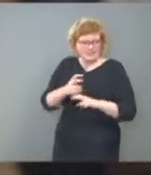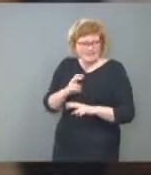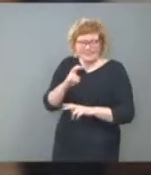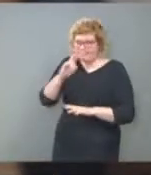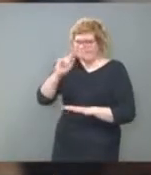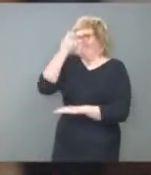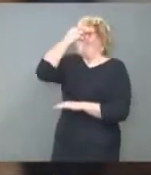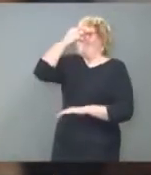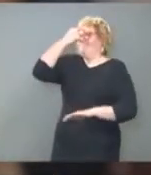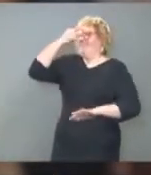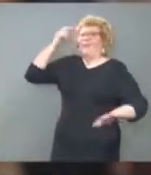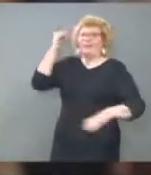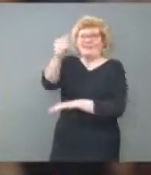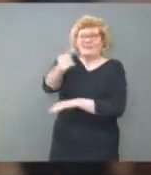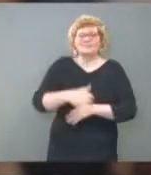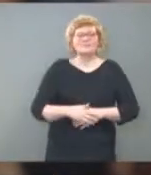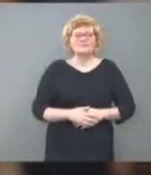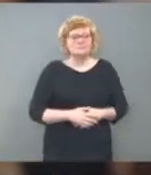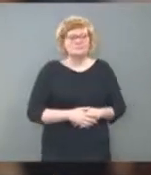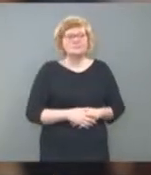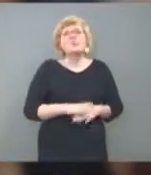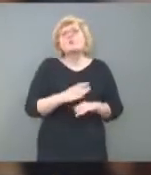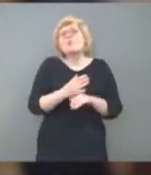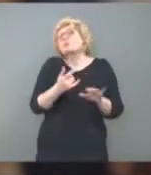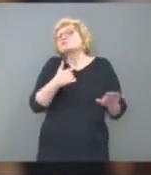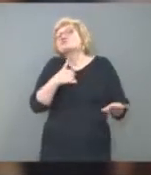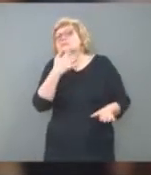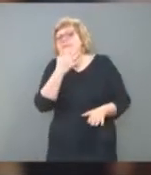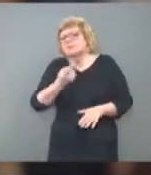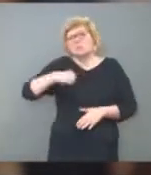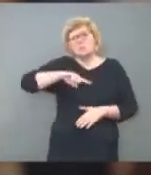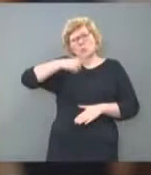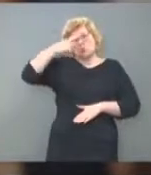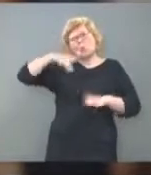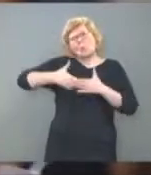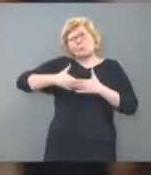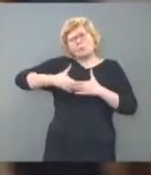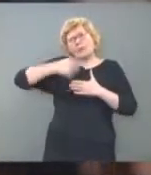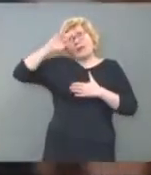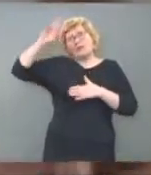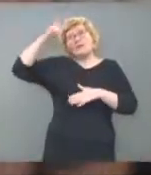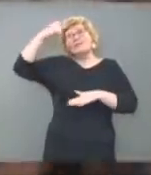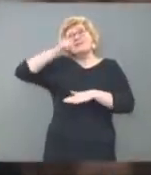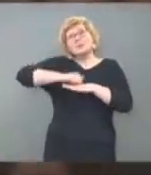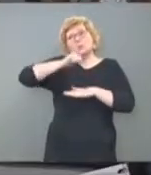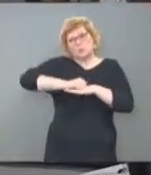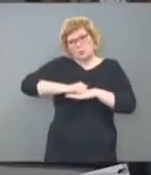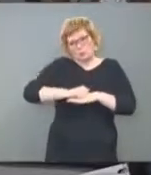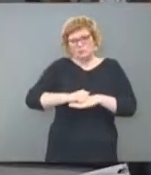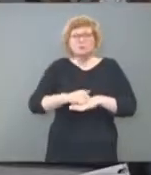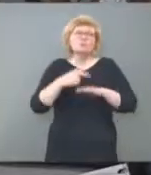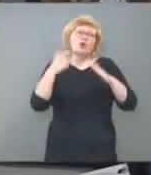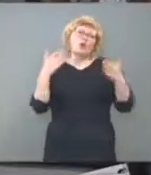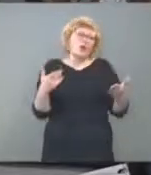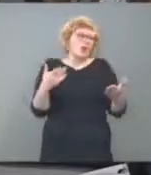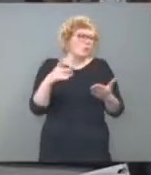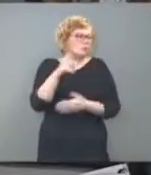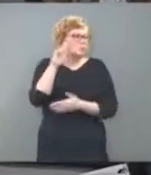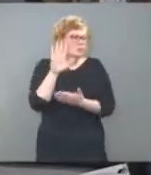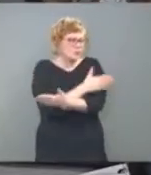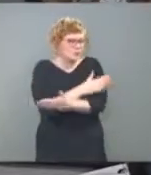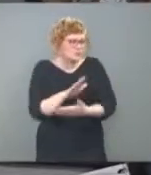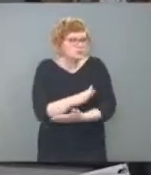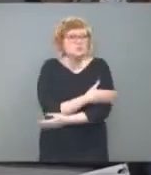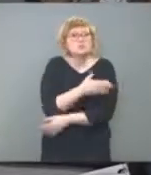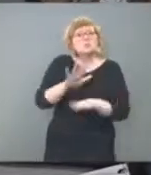Bon, j'ai dit qu'on était les têtes dures, mais on peut prendre la chose d'une manière plus poétique. Alors je vous lis un poème, ça s'appelle l'Albatros. Peut-être qu'il y en a qui le connaissent